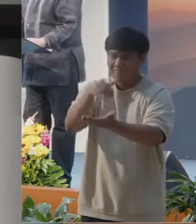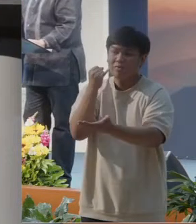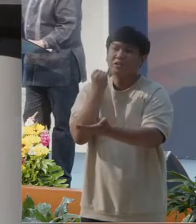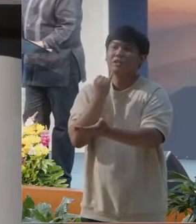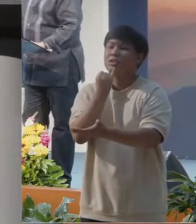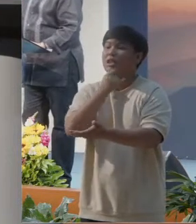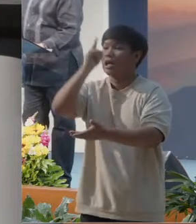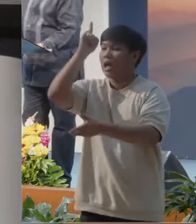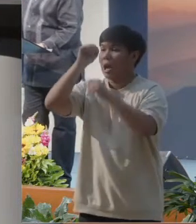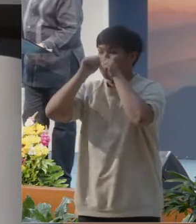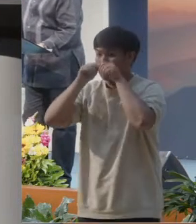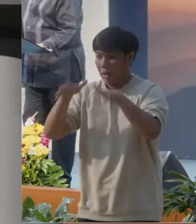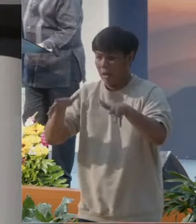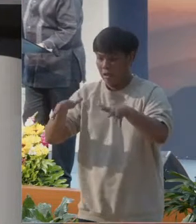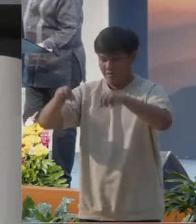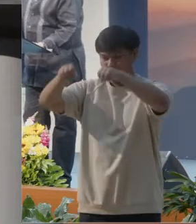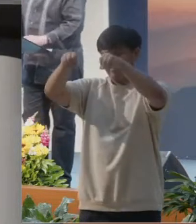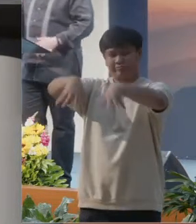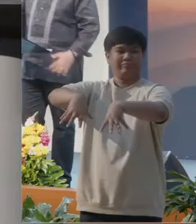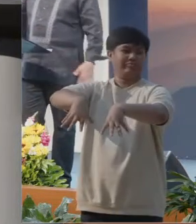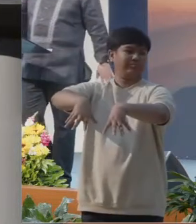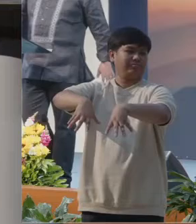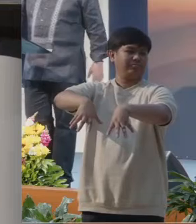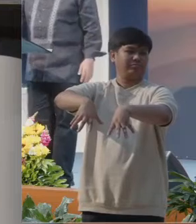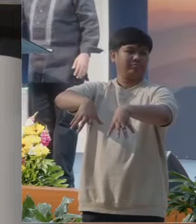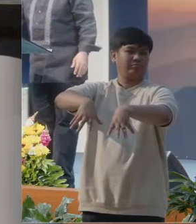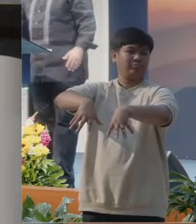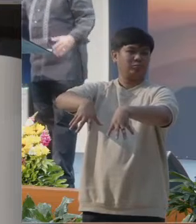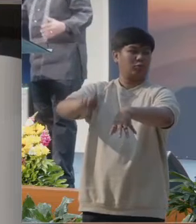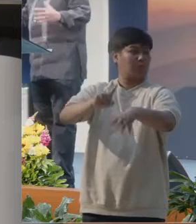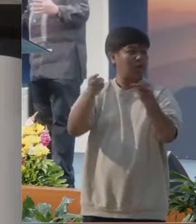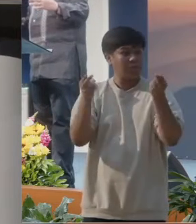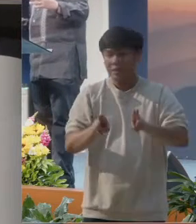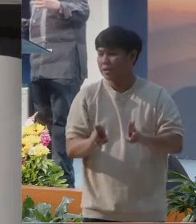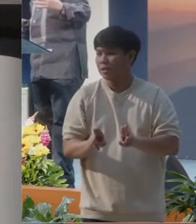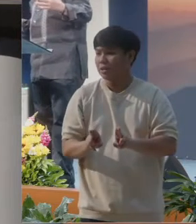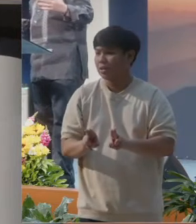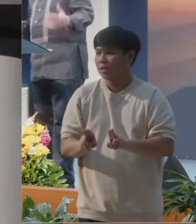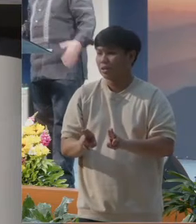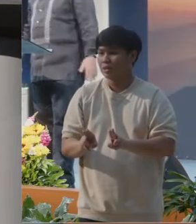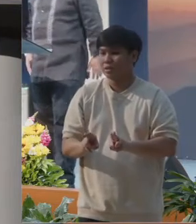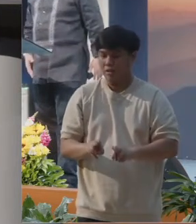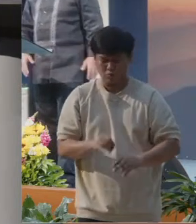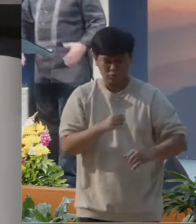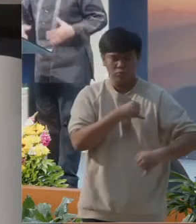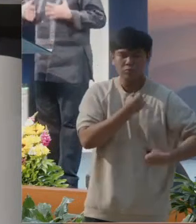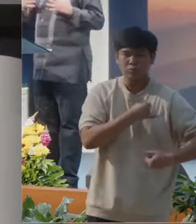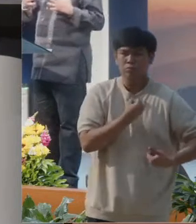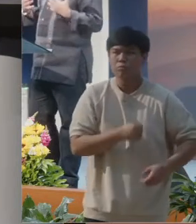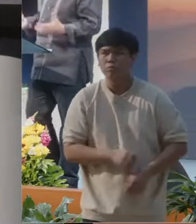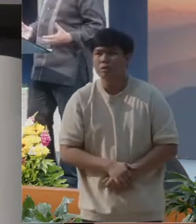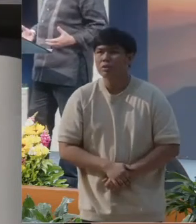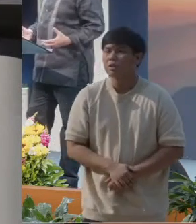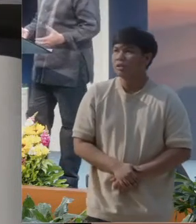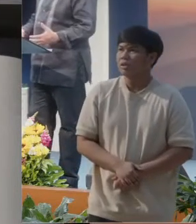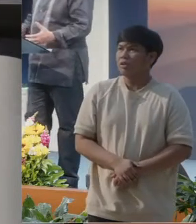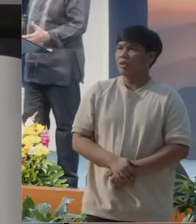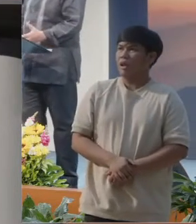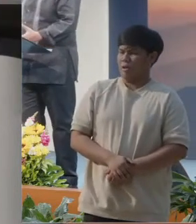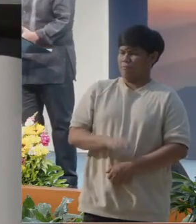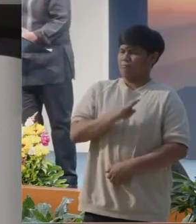giliw ng Panginoon sa kanila. Kaya ano po ang nangyari? Abay, si Josue, naging